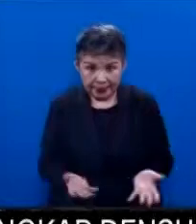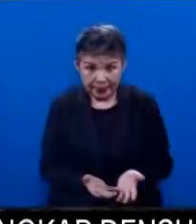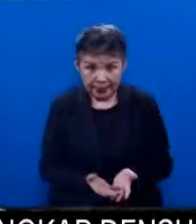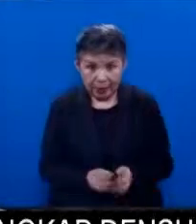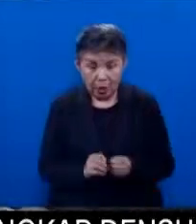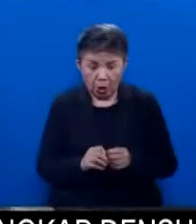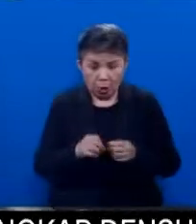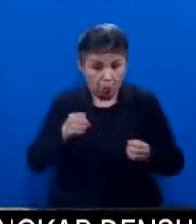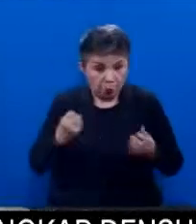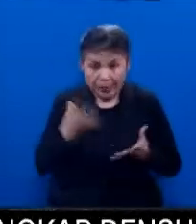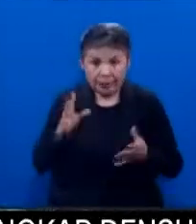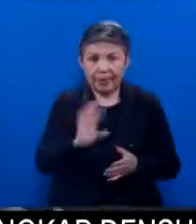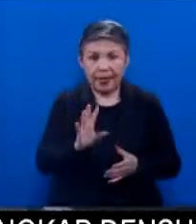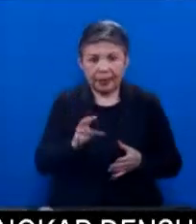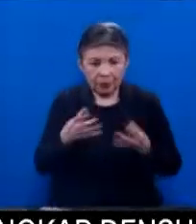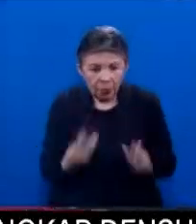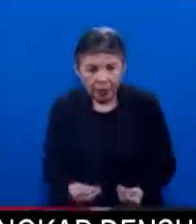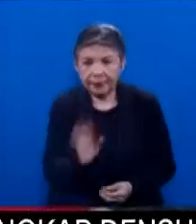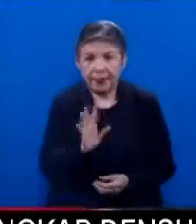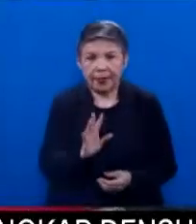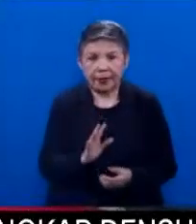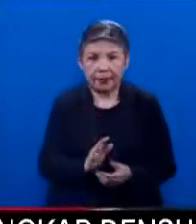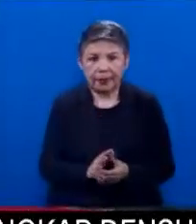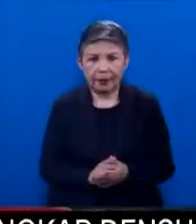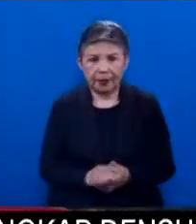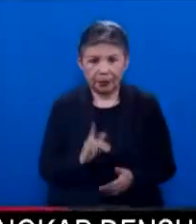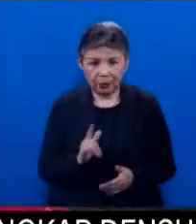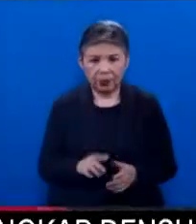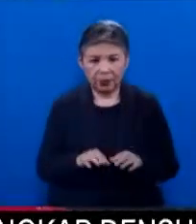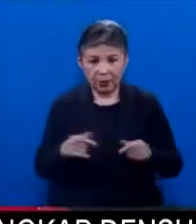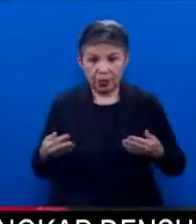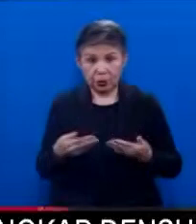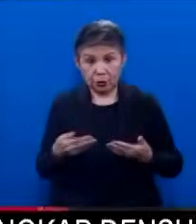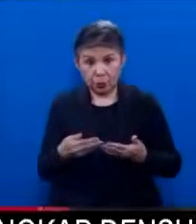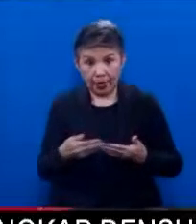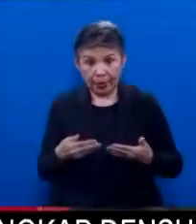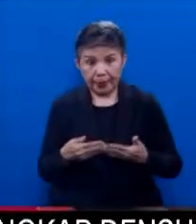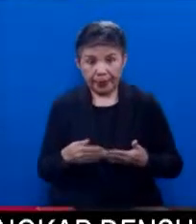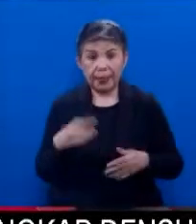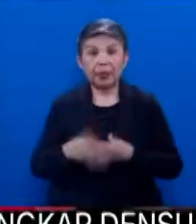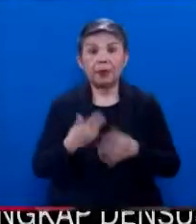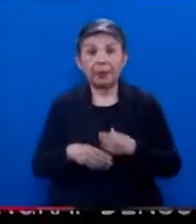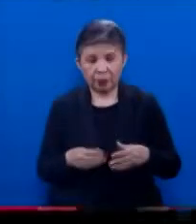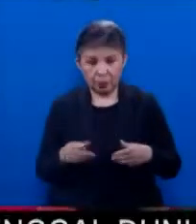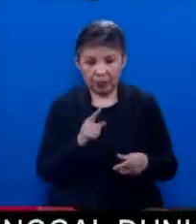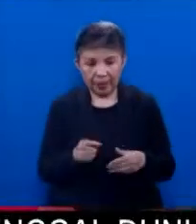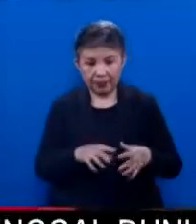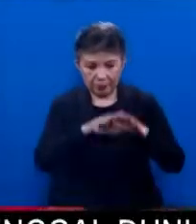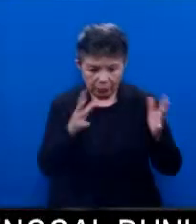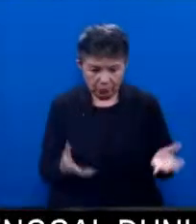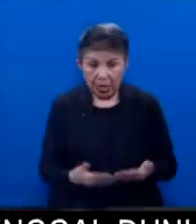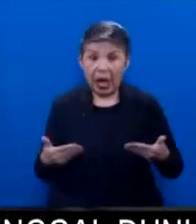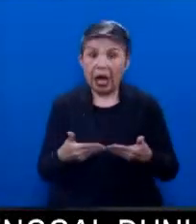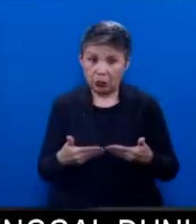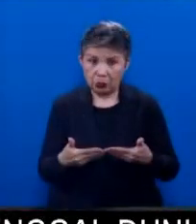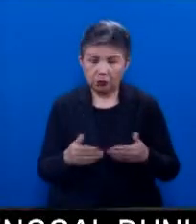misalnya kenyamanan atau keinginan sendiri, tetapi ini sudah dikeluarkan oleh pabrik, semuanya harus sesuai dengan ini.